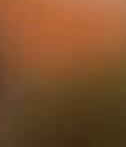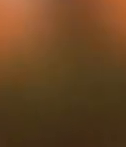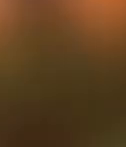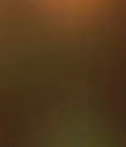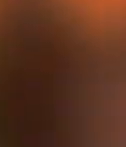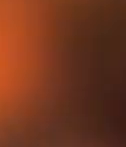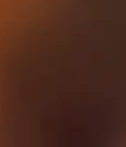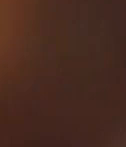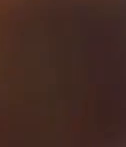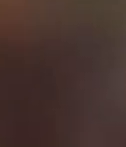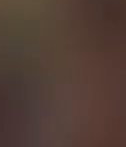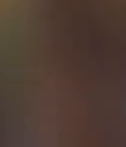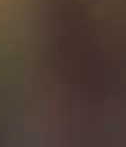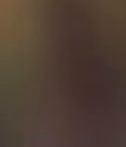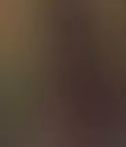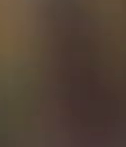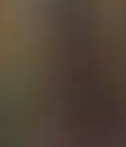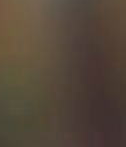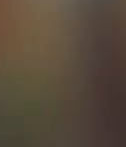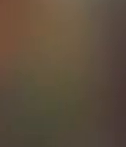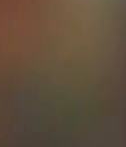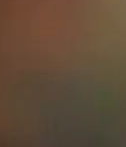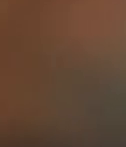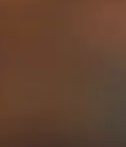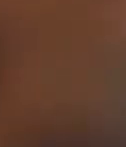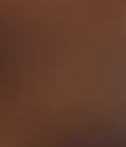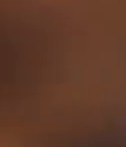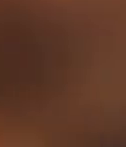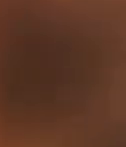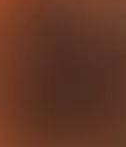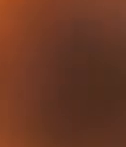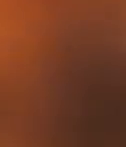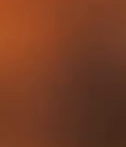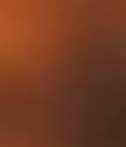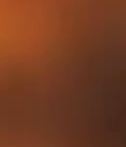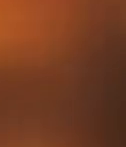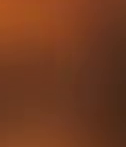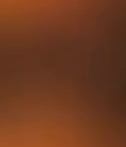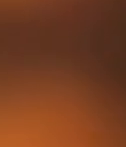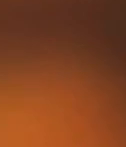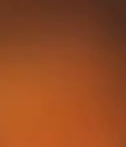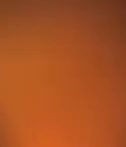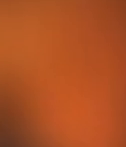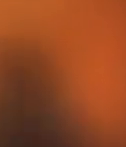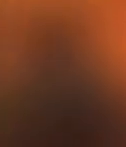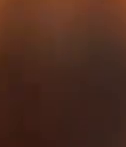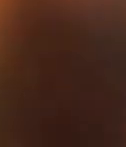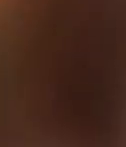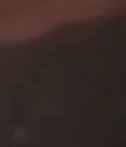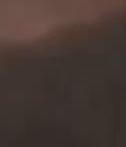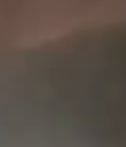Pusat. Banyaknya material spon yang mudah terbakar tersimpan di dalam gudang membuat api dengan cepat membesar dan sulit untuk